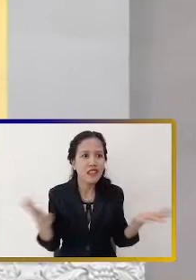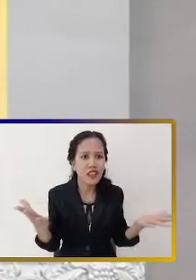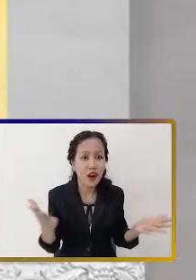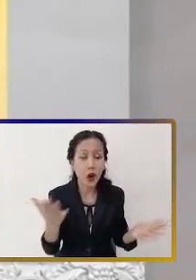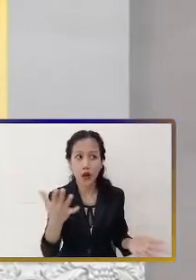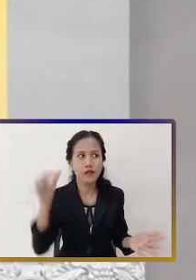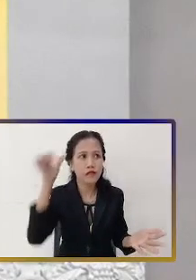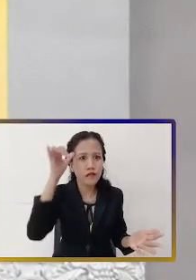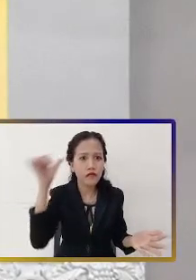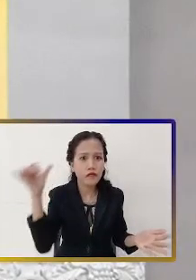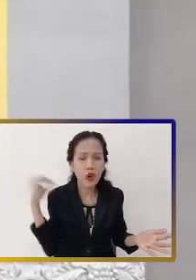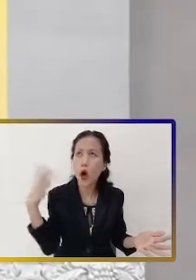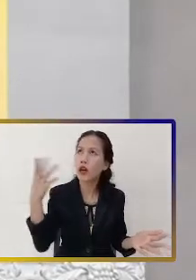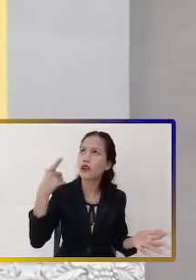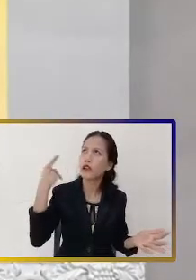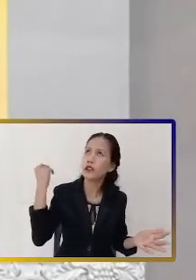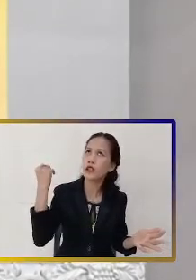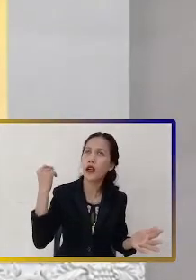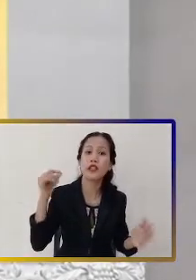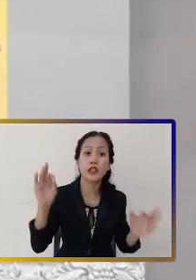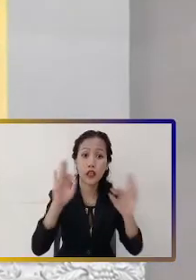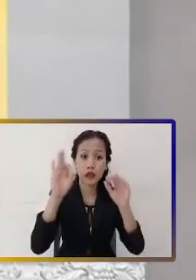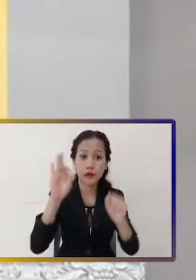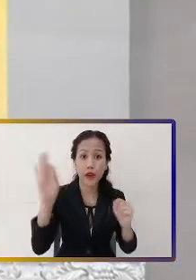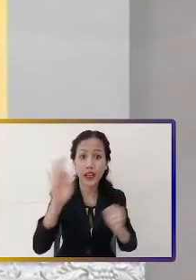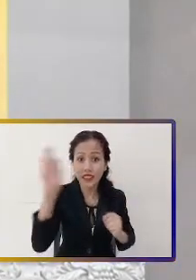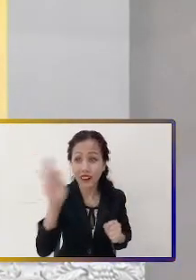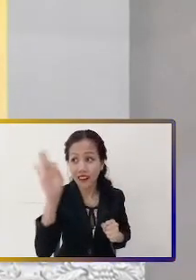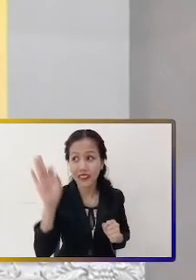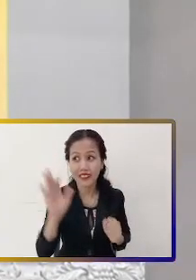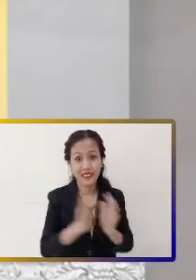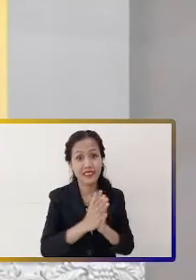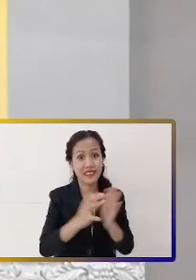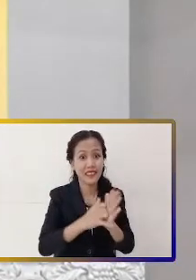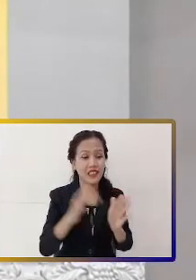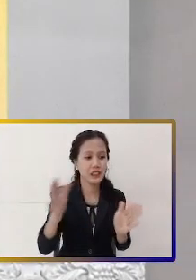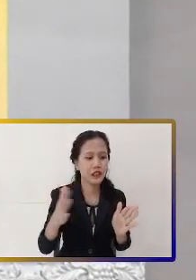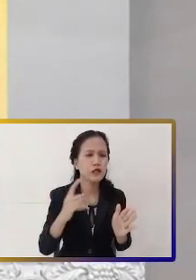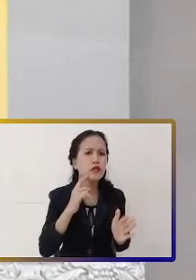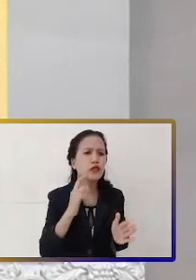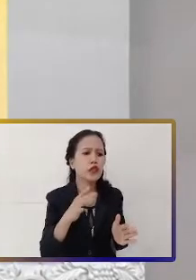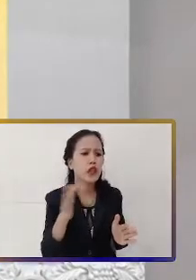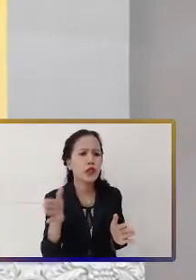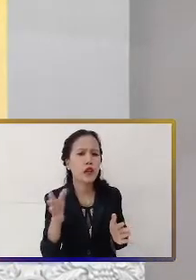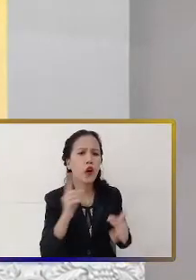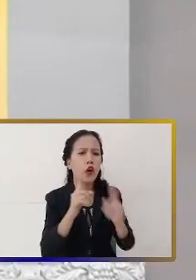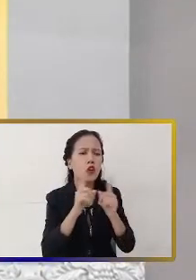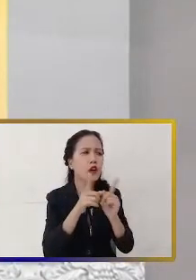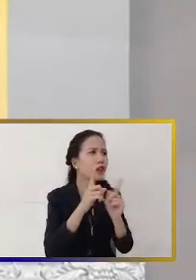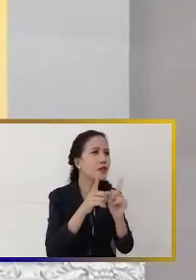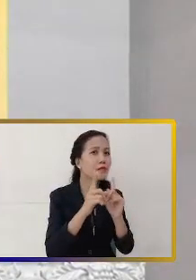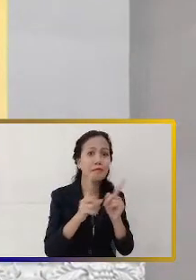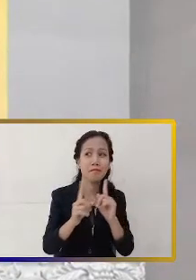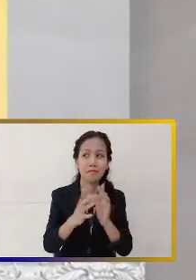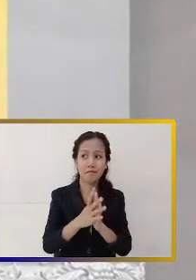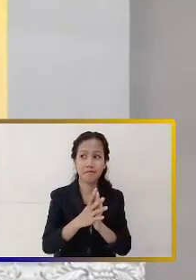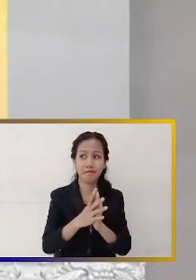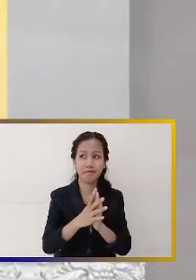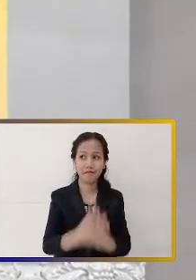kahapon lamang, last Friday, magkakasama kami. Marami kami, magkakasama kami. Sabi namin, habang nag-uusap-usap kami, Brad,